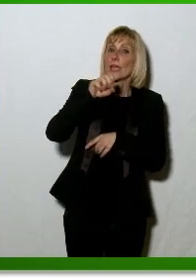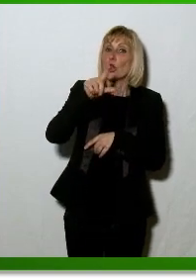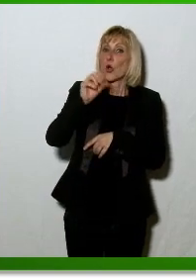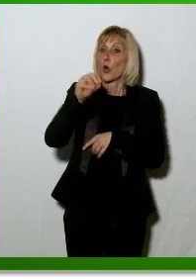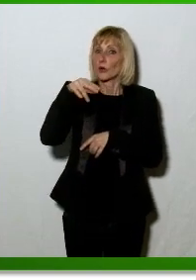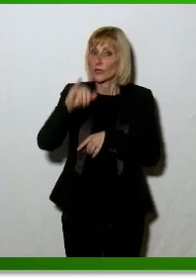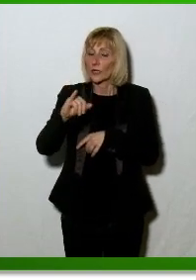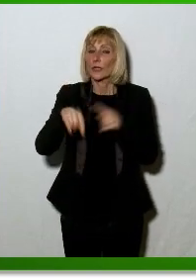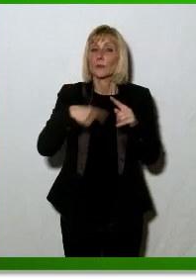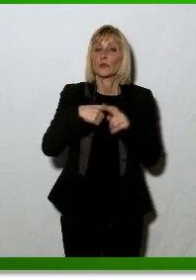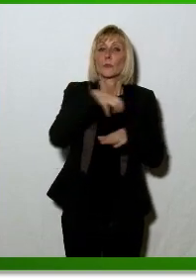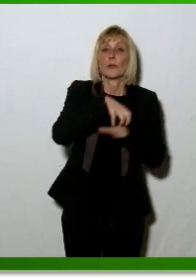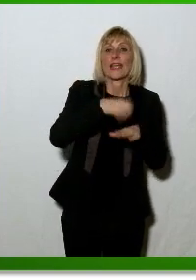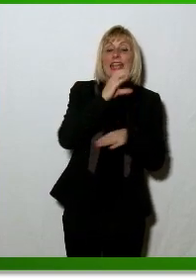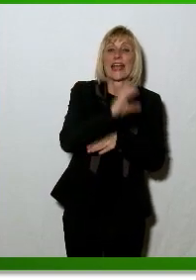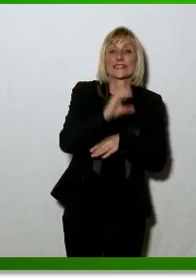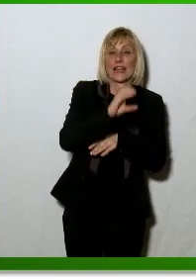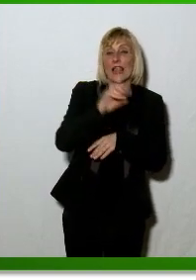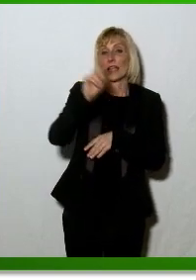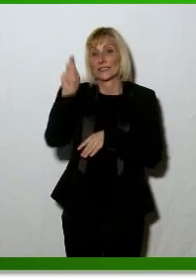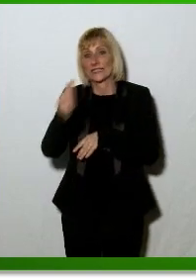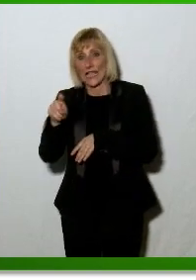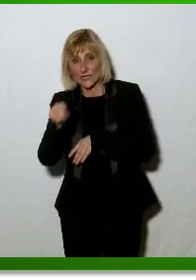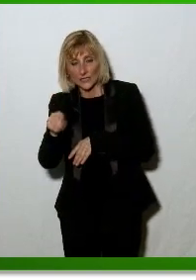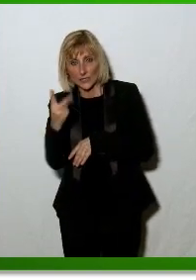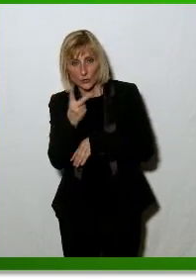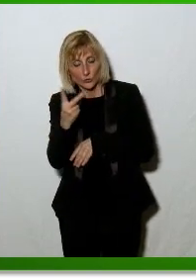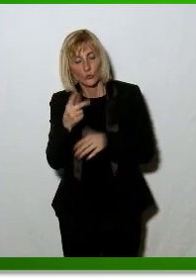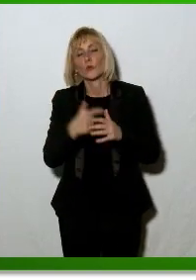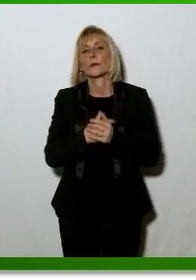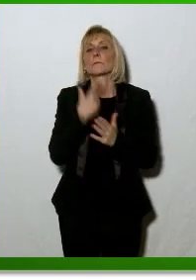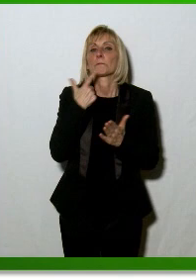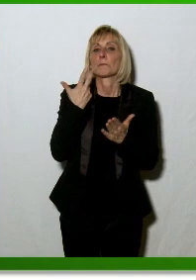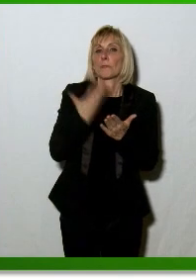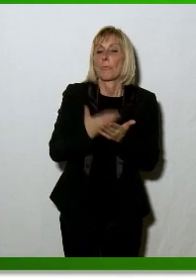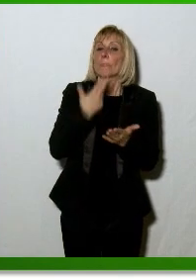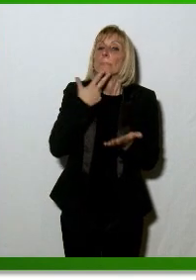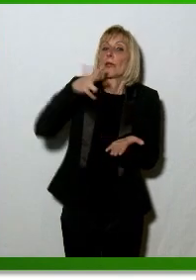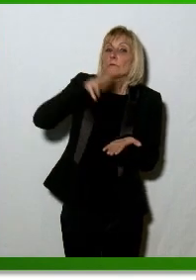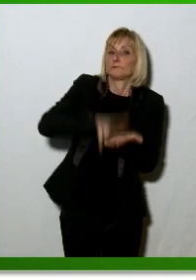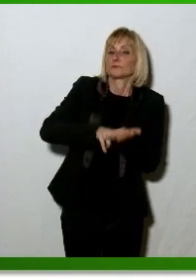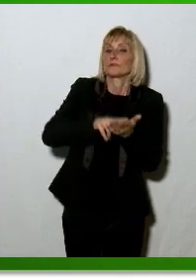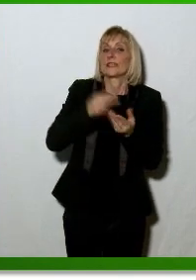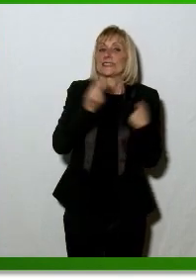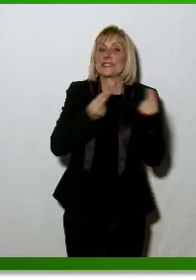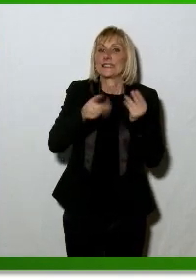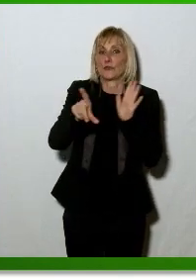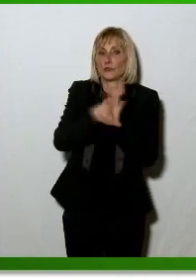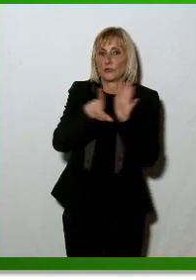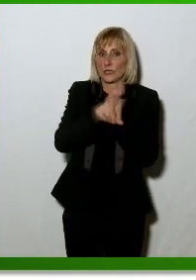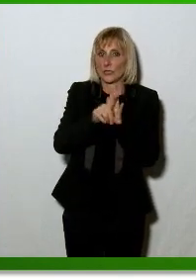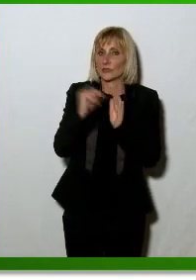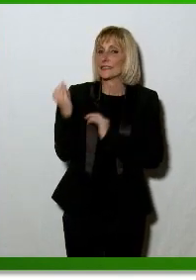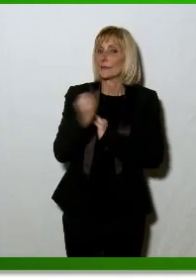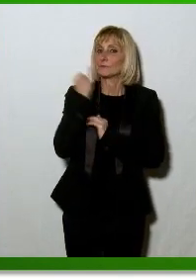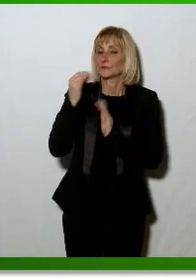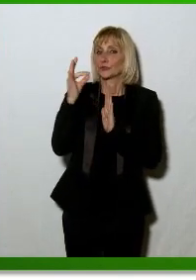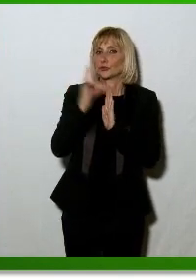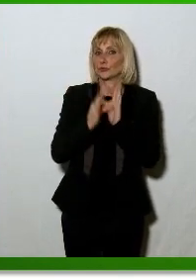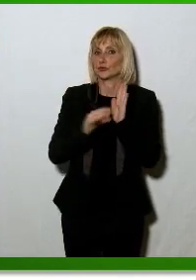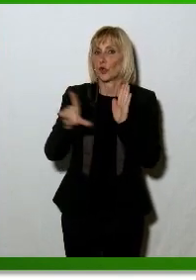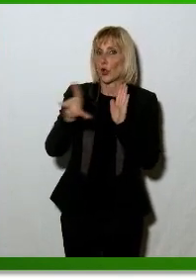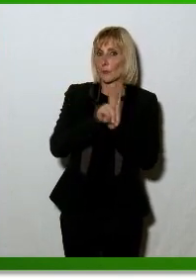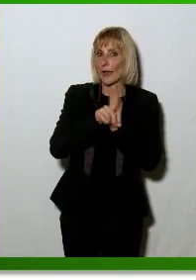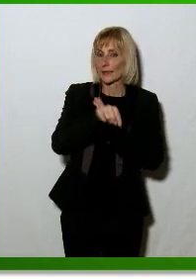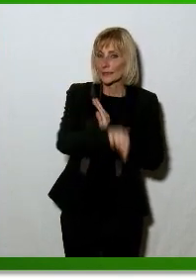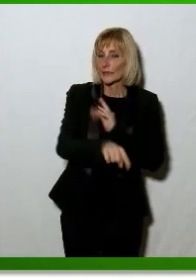dei ministri casellati e zangrillo ha approvato Infatti il disegno di legge per la semplificazione normativa tra i